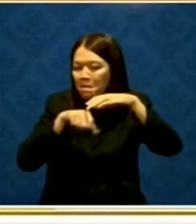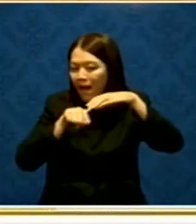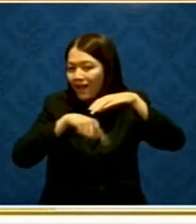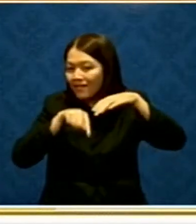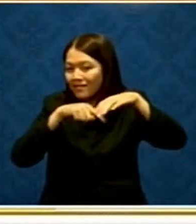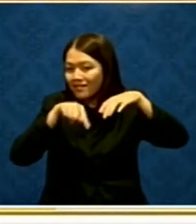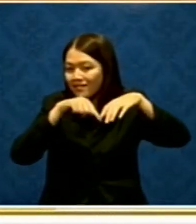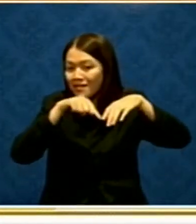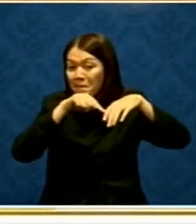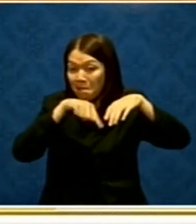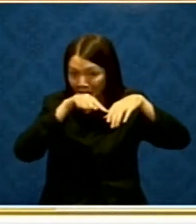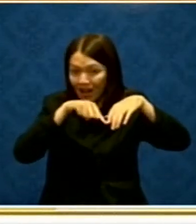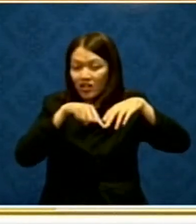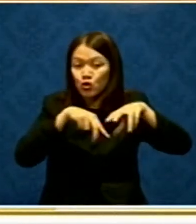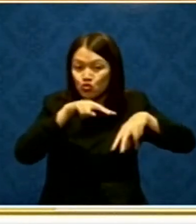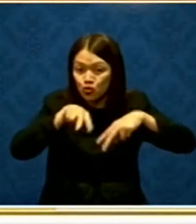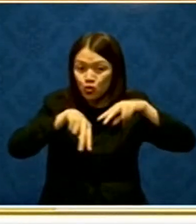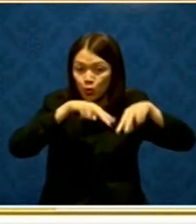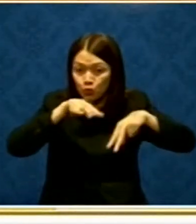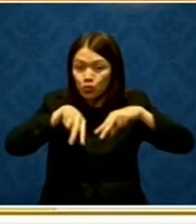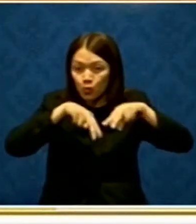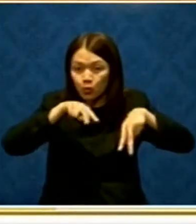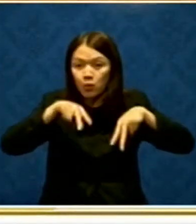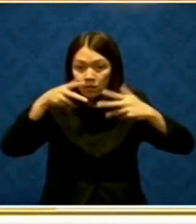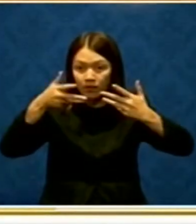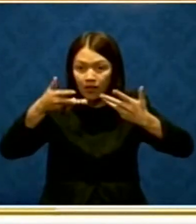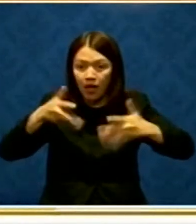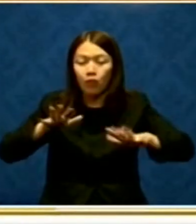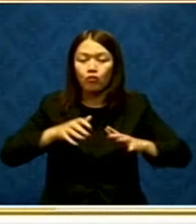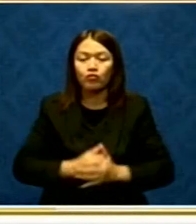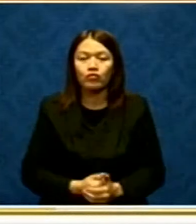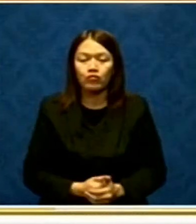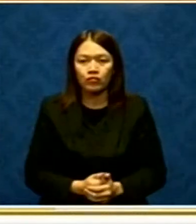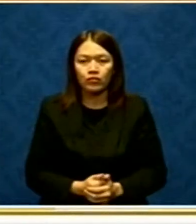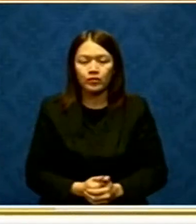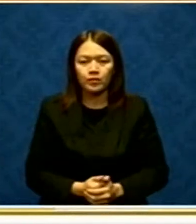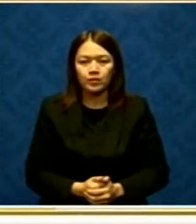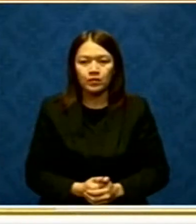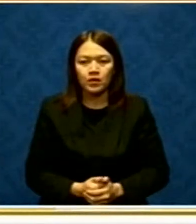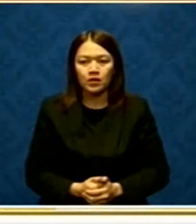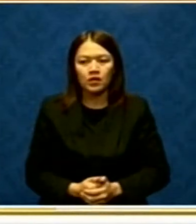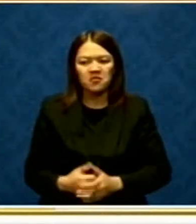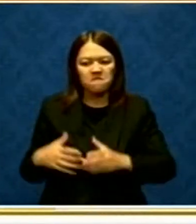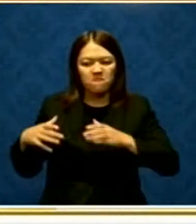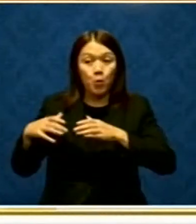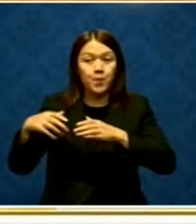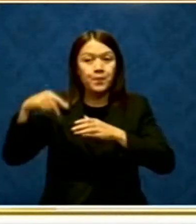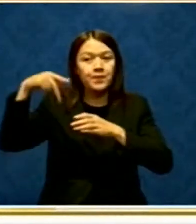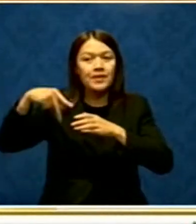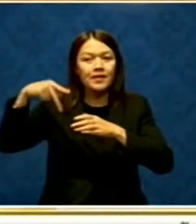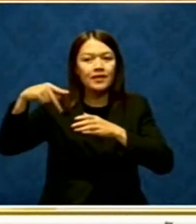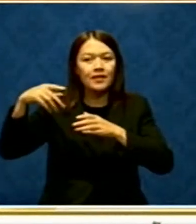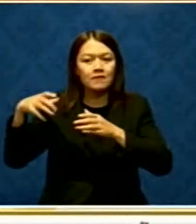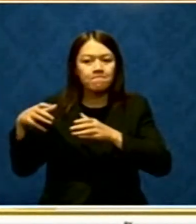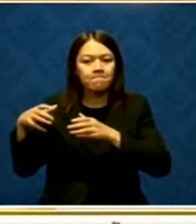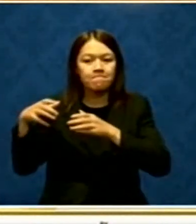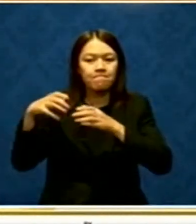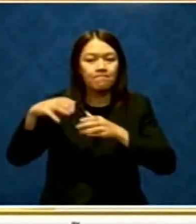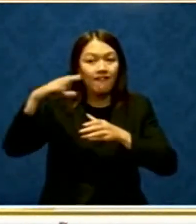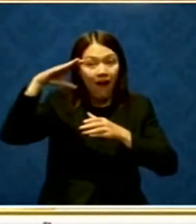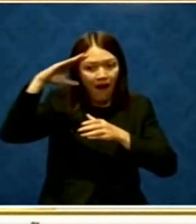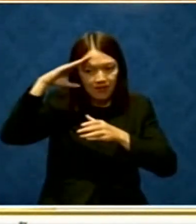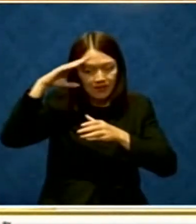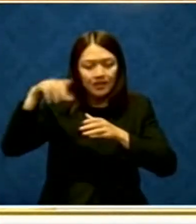วจกันตรวจแล้วนี่เขาก็ใช้ชุดพิเศษลงไปตรวจอีกก็คือชุดเจรทหารไปตรว